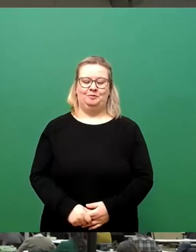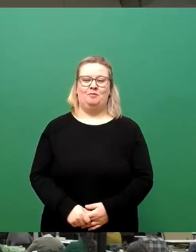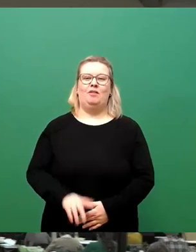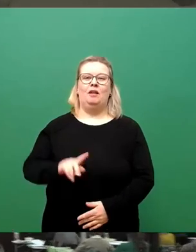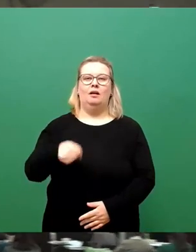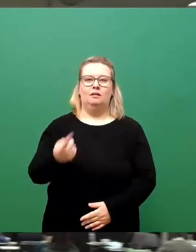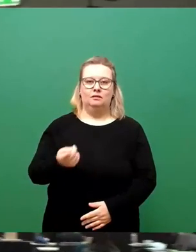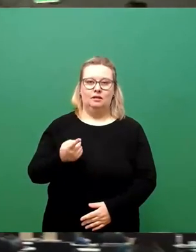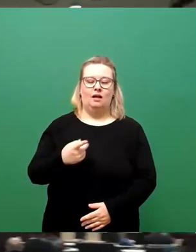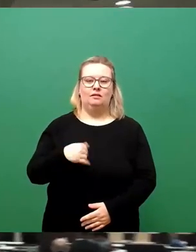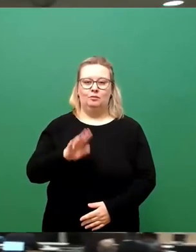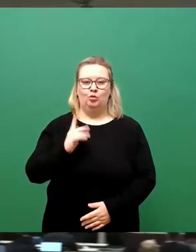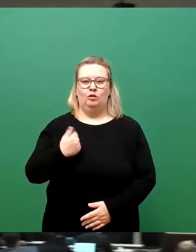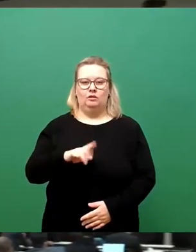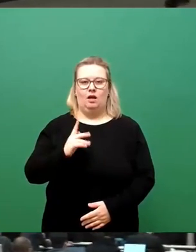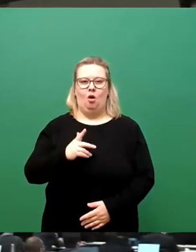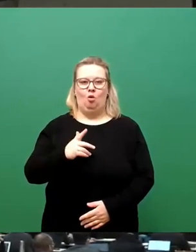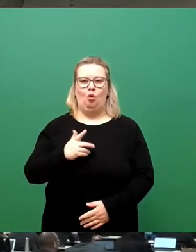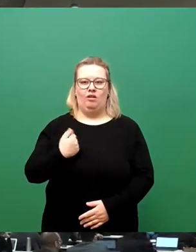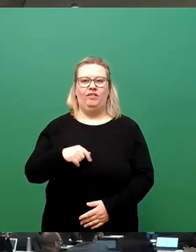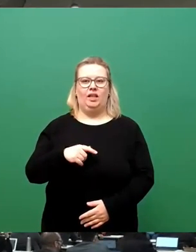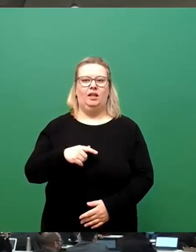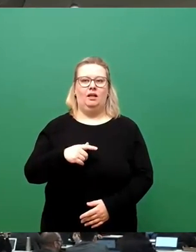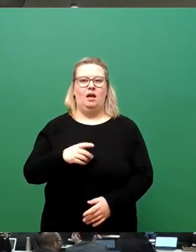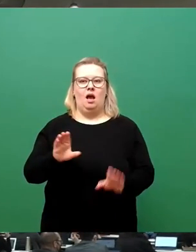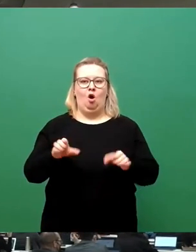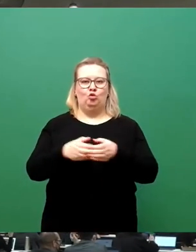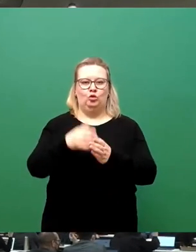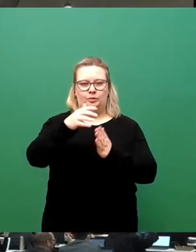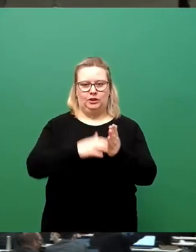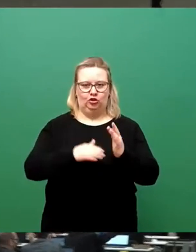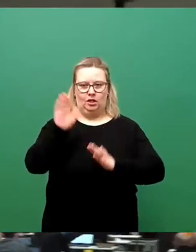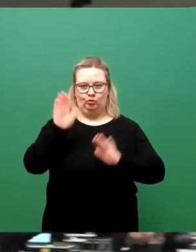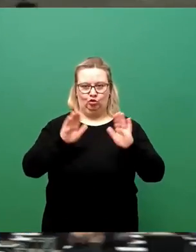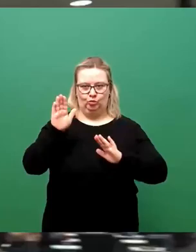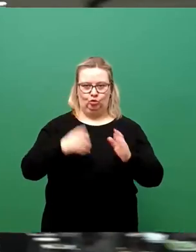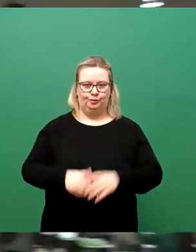federführenden Ausschussbericht. Wer diesem folgen möchte, den bitte ich jetzt um das Stimmzeichen.